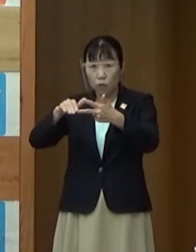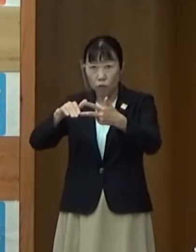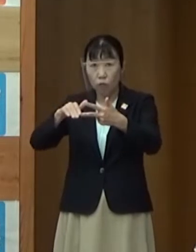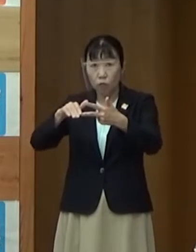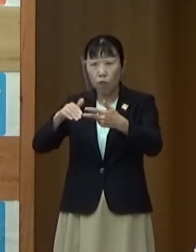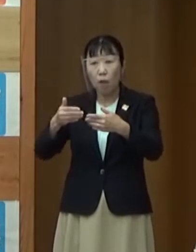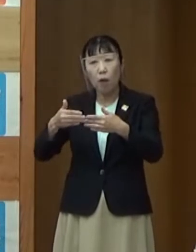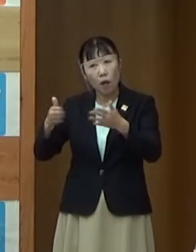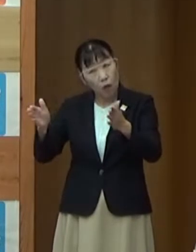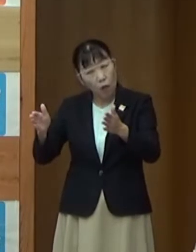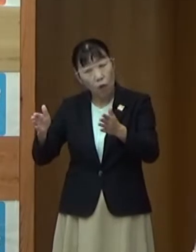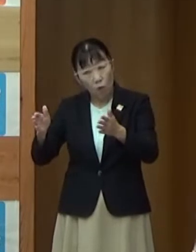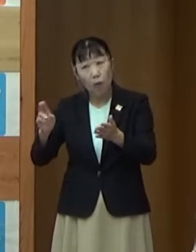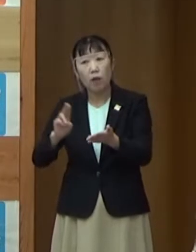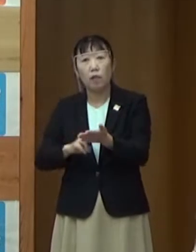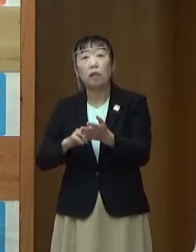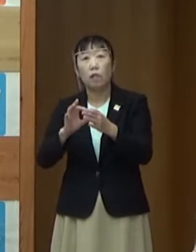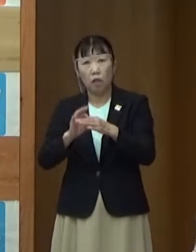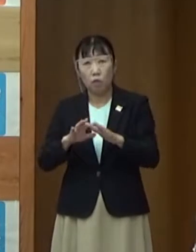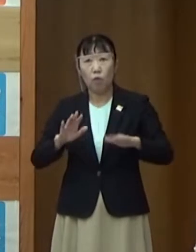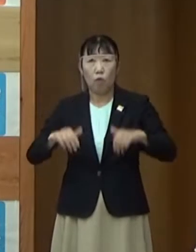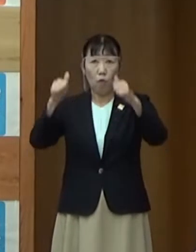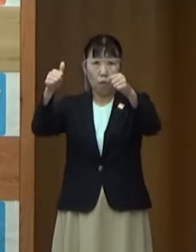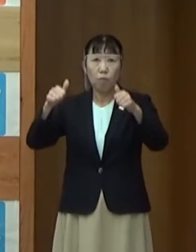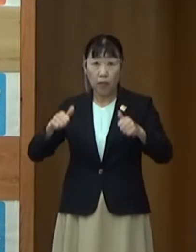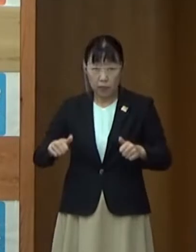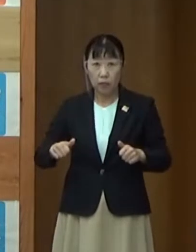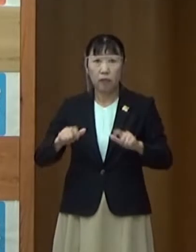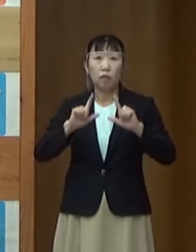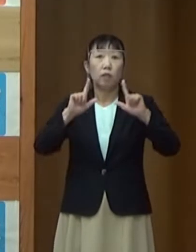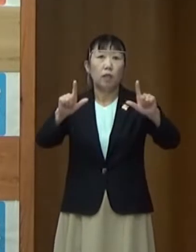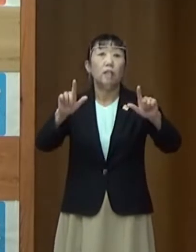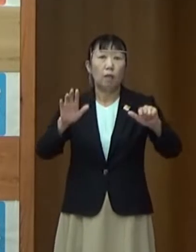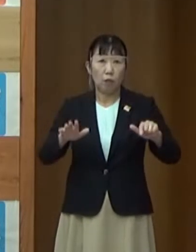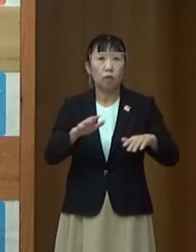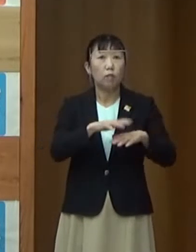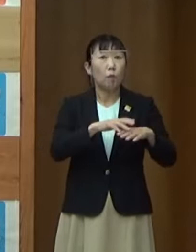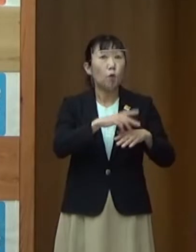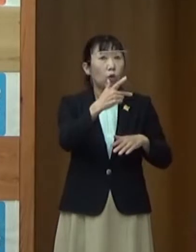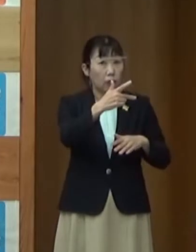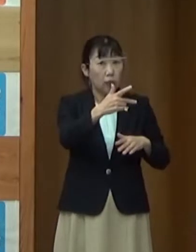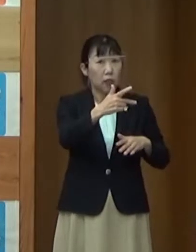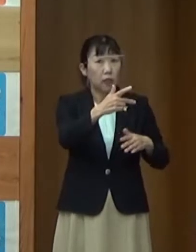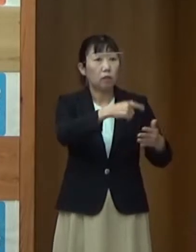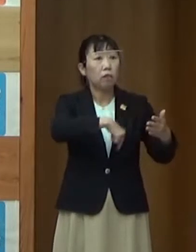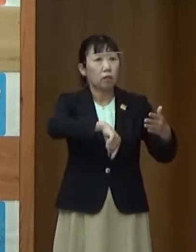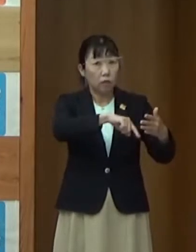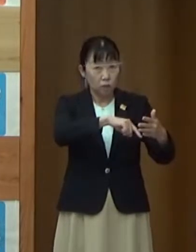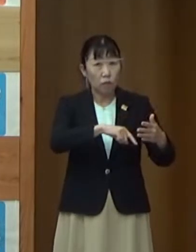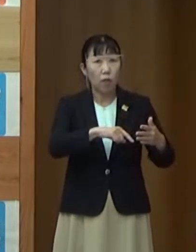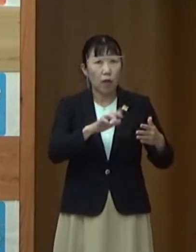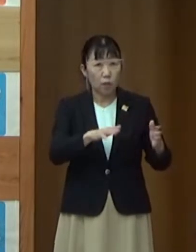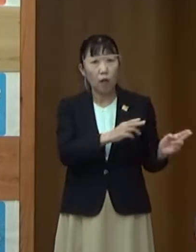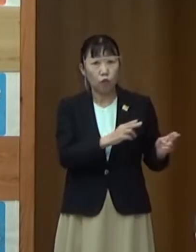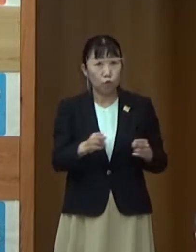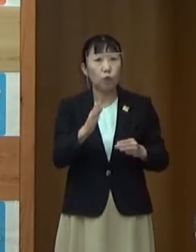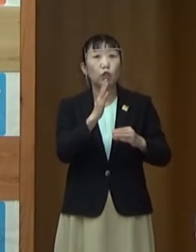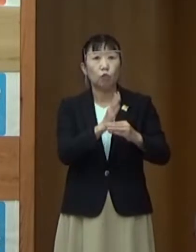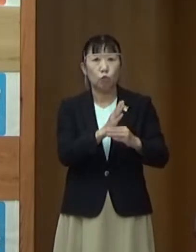定しますので、本日からホームページでお知らせをいたします。札幌については今準備をしているというふうにお伺いしています。